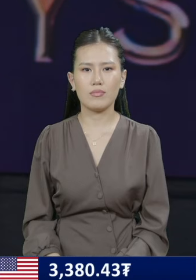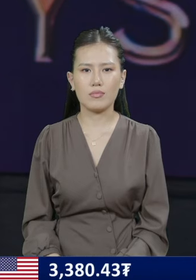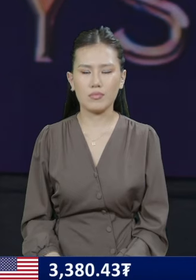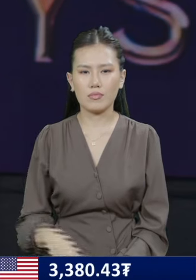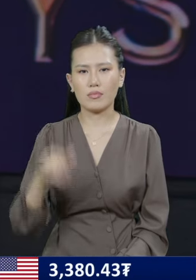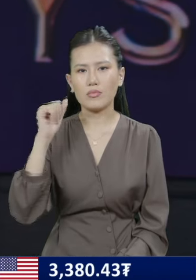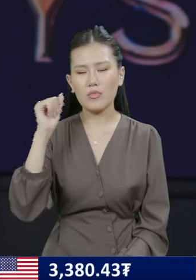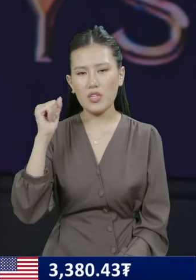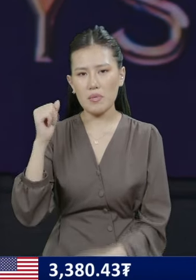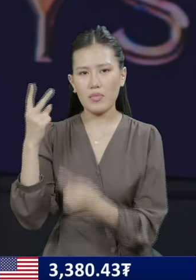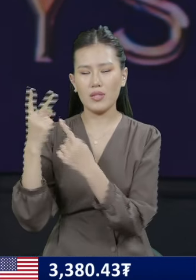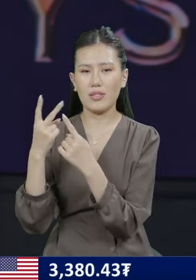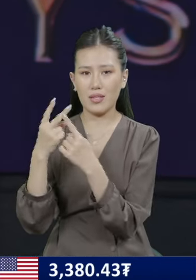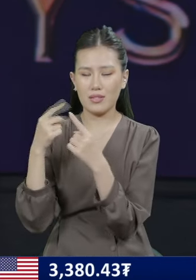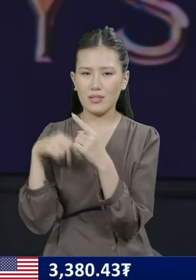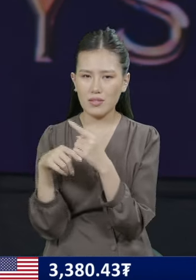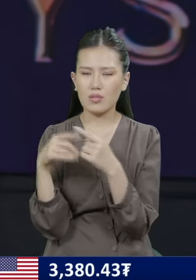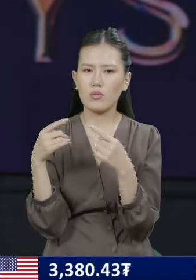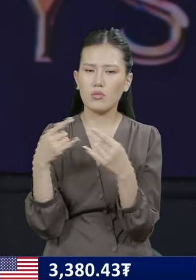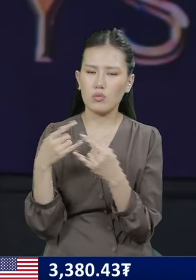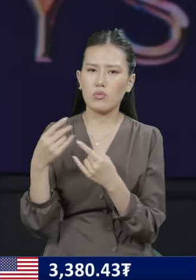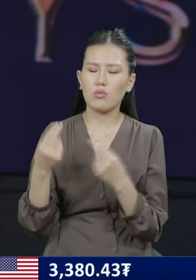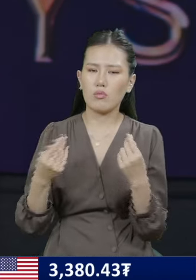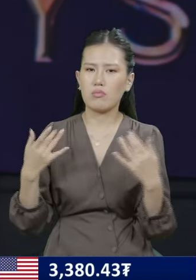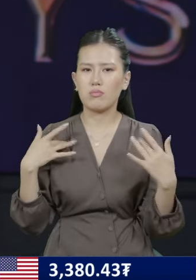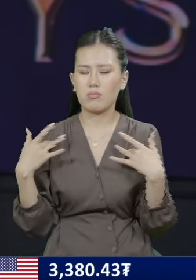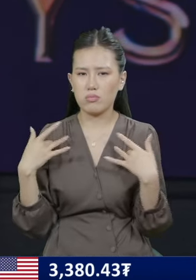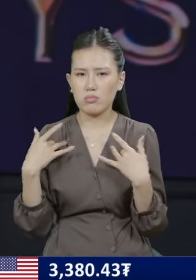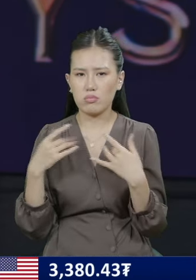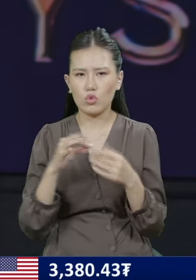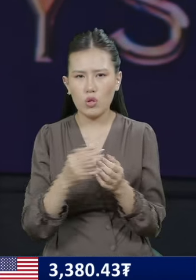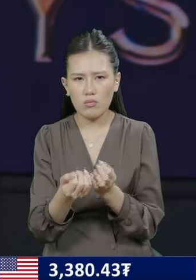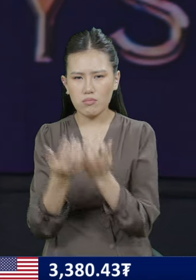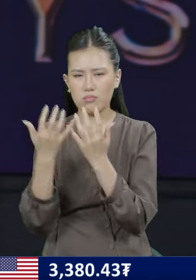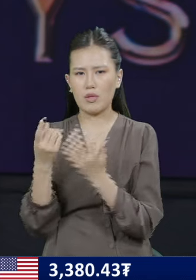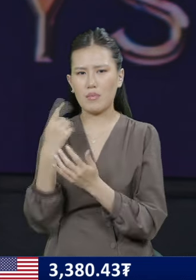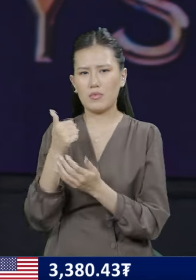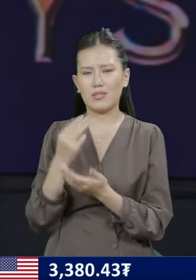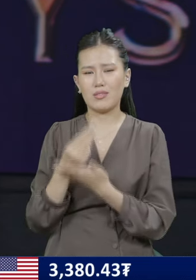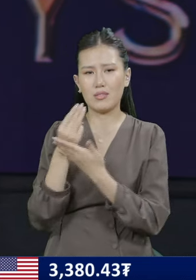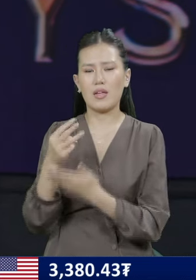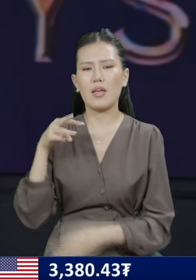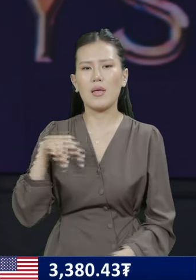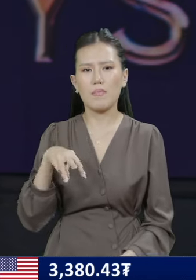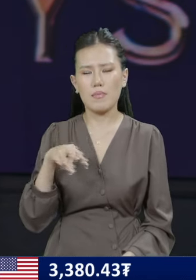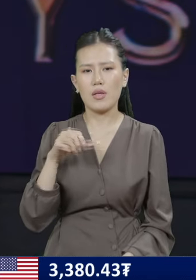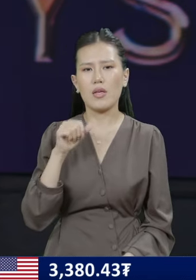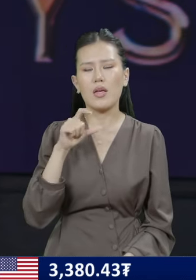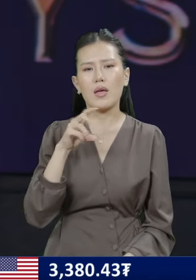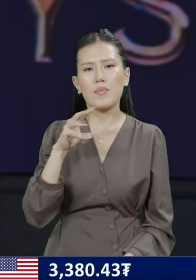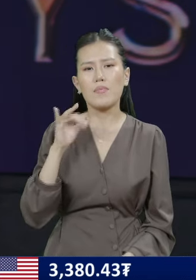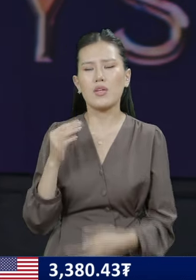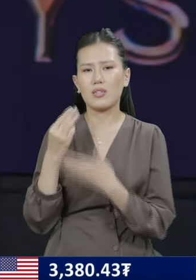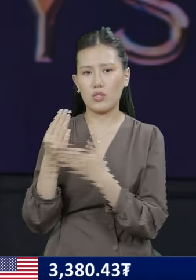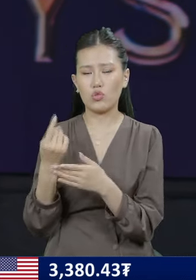Америкийн телевизийн салбарын уран бүтээлүүдэд алгадаг хамгийн дээд шагнал болох Эмми шагналыг гардуулах ёслол өчигдөр шилтгүүдэд тодруллаа. Тус наадамд өнгөрсөн